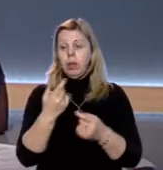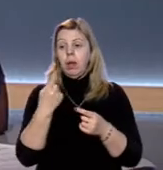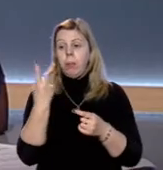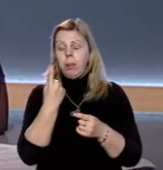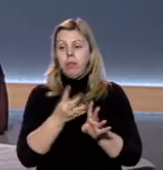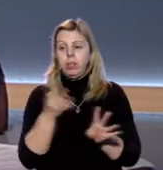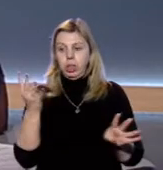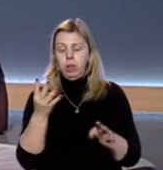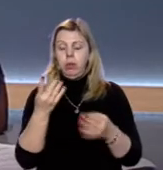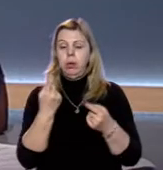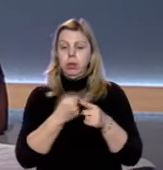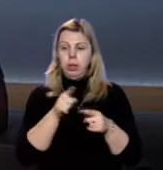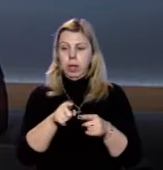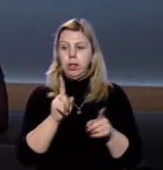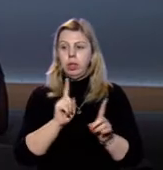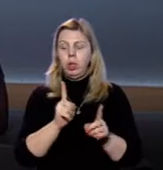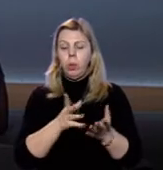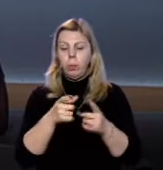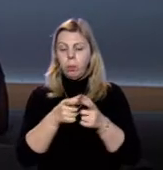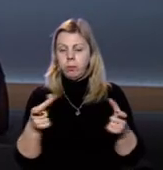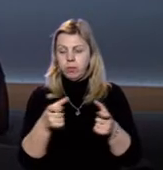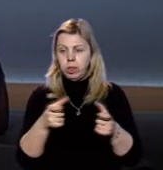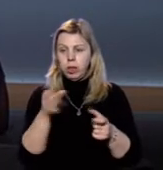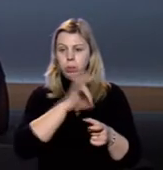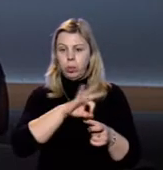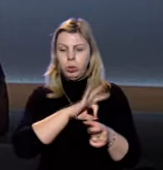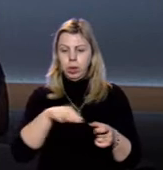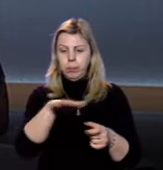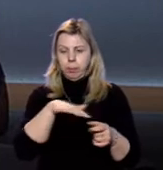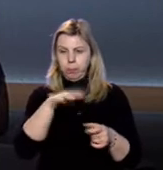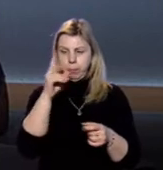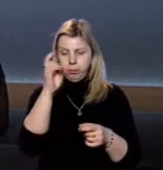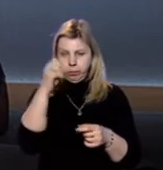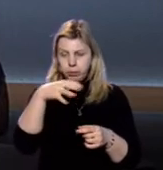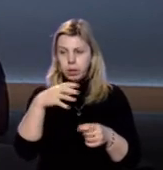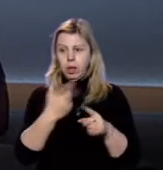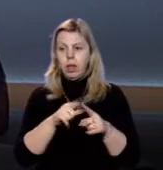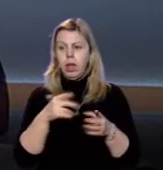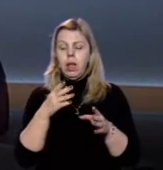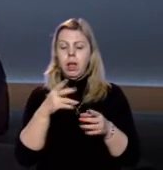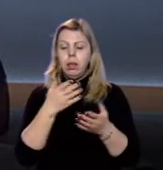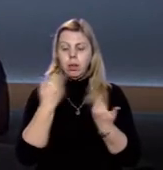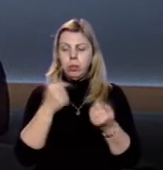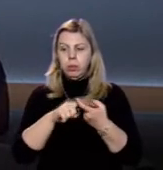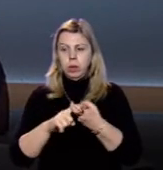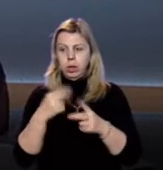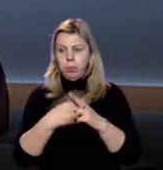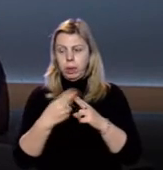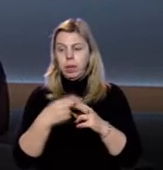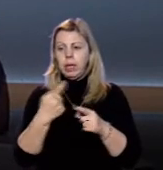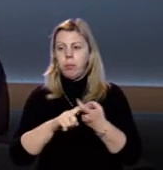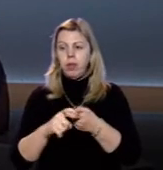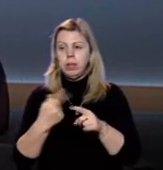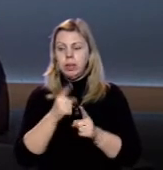чергу, звичайно, те, що в платіжках про спожиті комунальні послуги не відображається розмір субсидій і пільги, це пов'язано